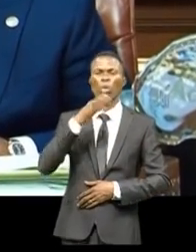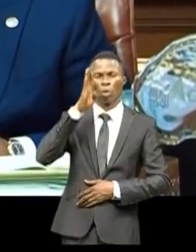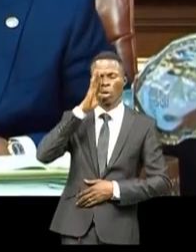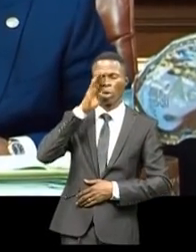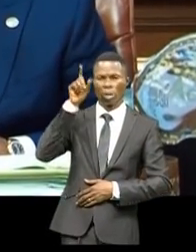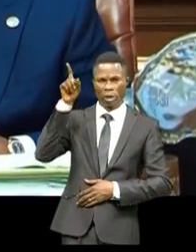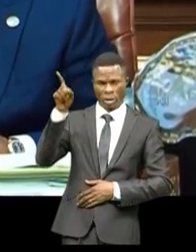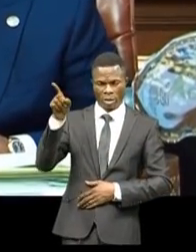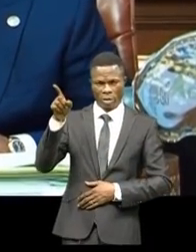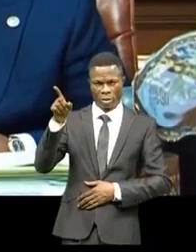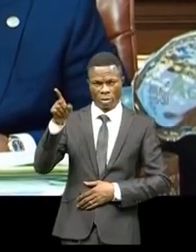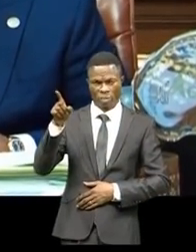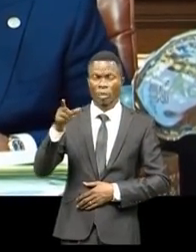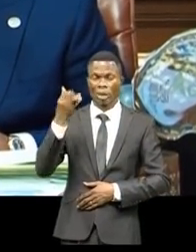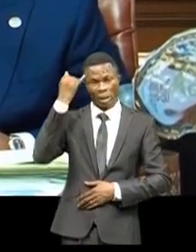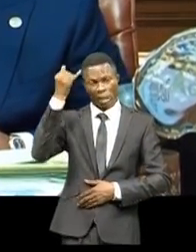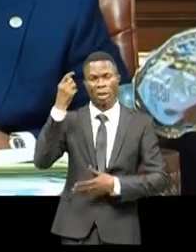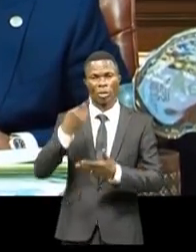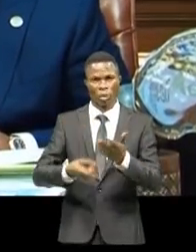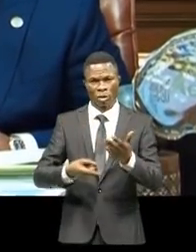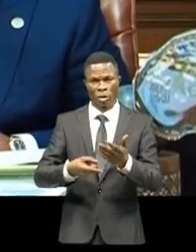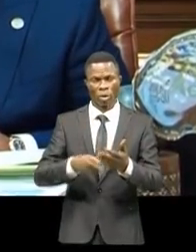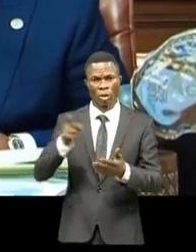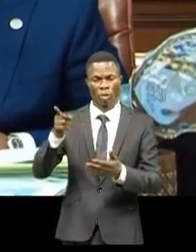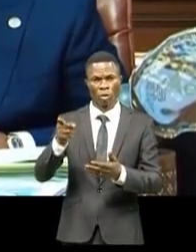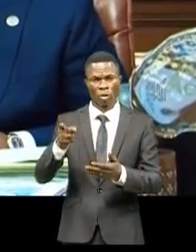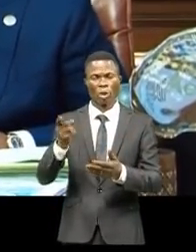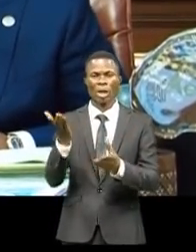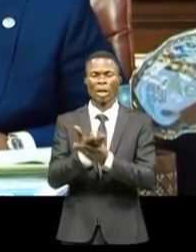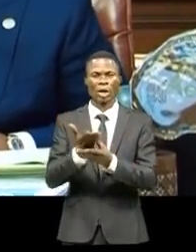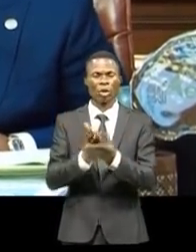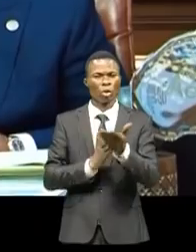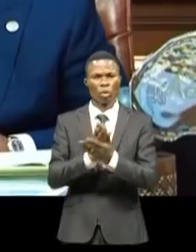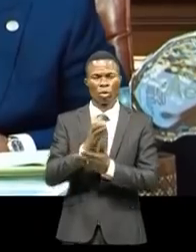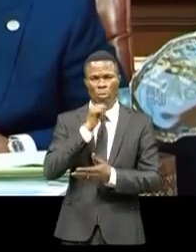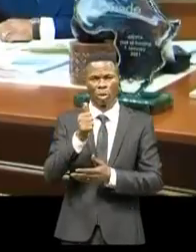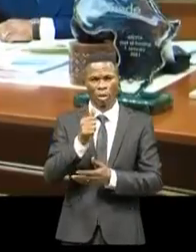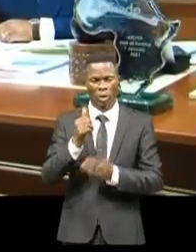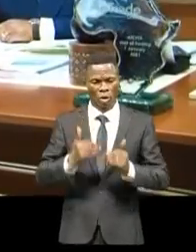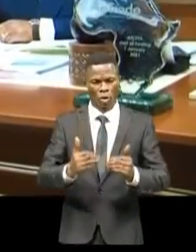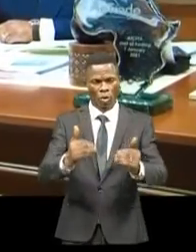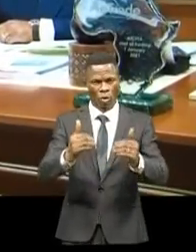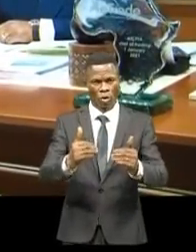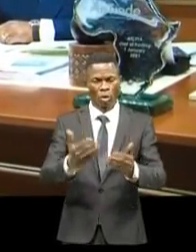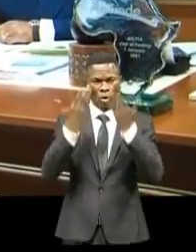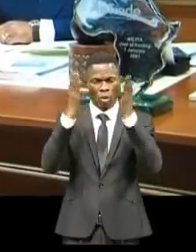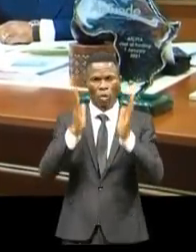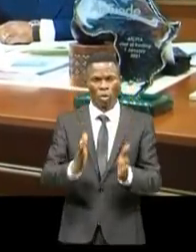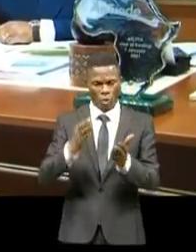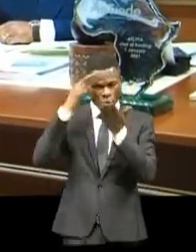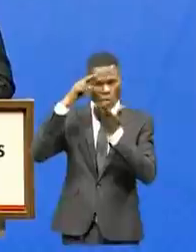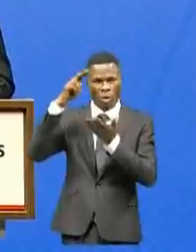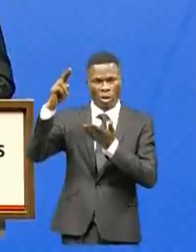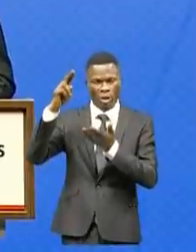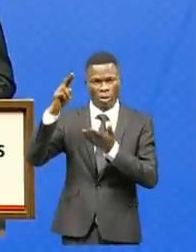à Bruxelles, sous prétexte qu'ils n'auraient pas les aptitudes pour prétendre poursuivre ses études